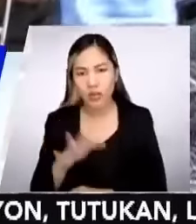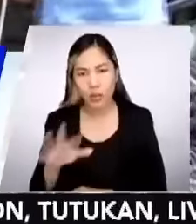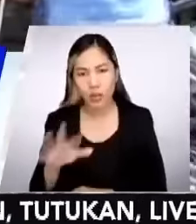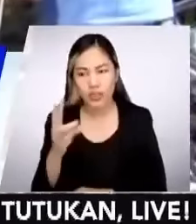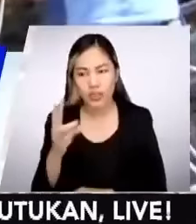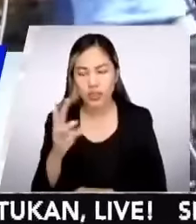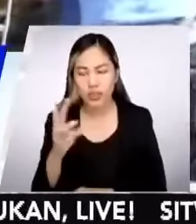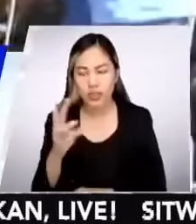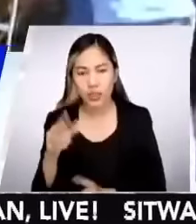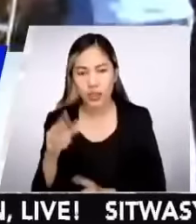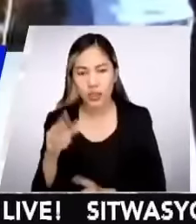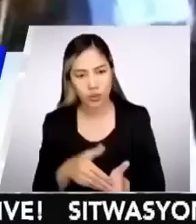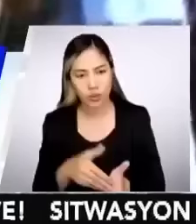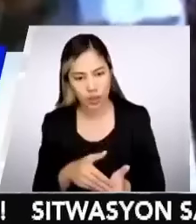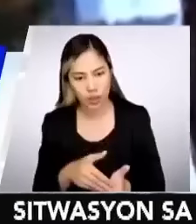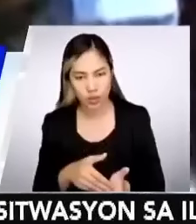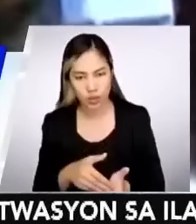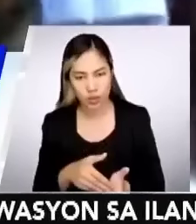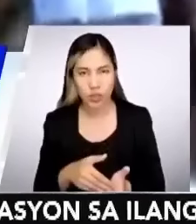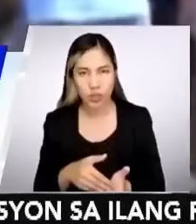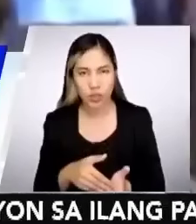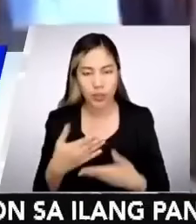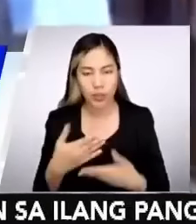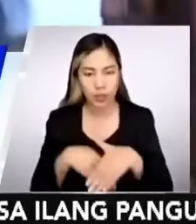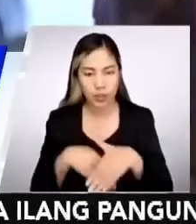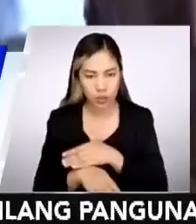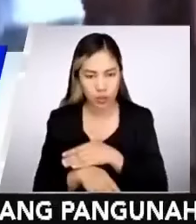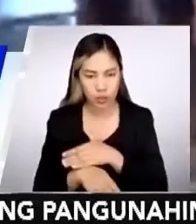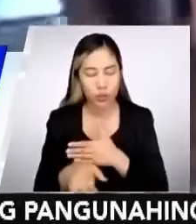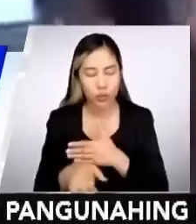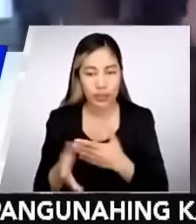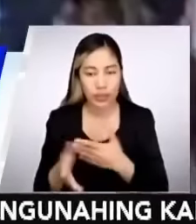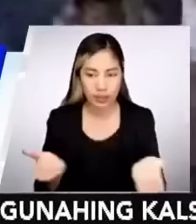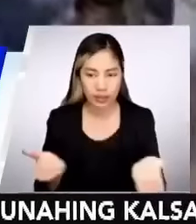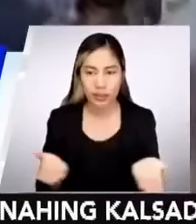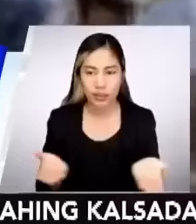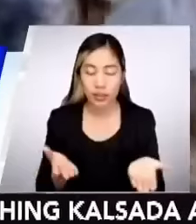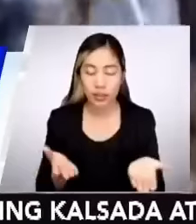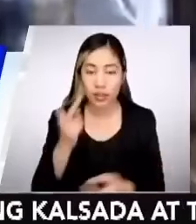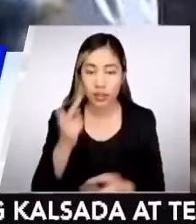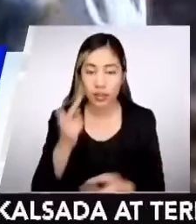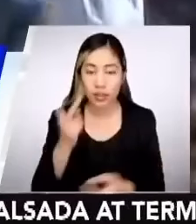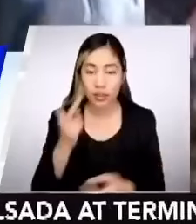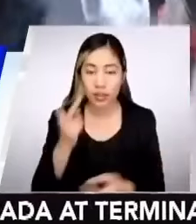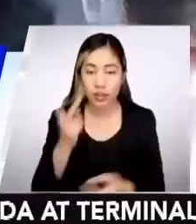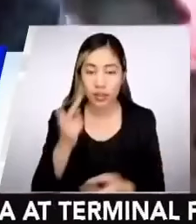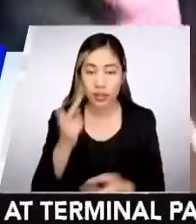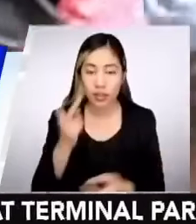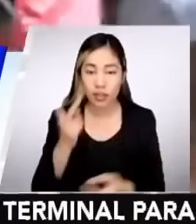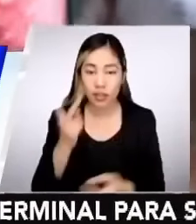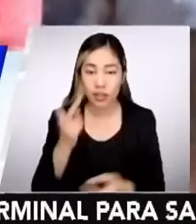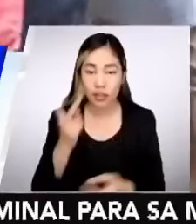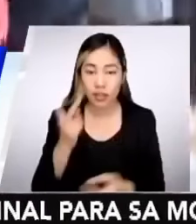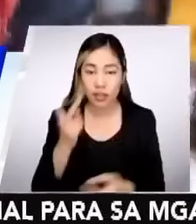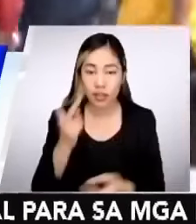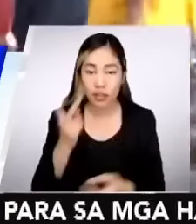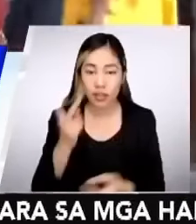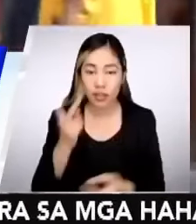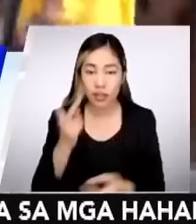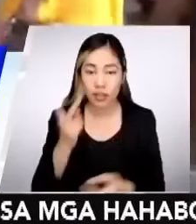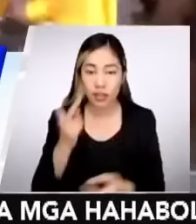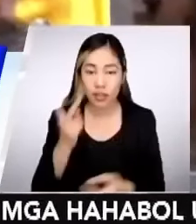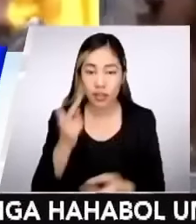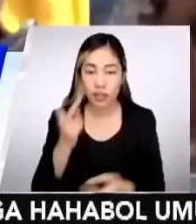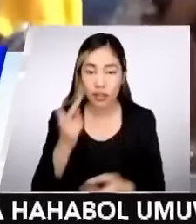loob. Itong nakikita nyo ngayon, yan yung main entrance na kung saan pumapasok yung karamihan ng mga tao. Ang